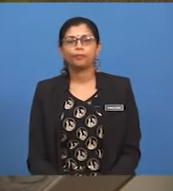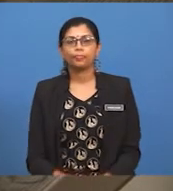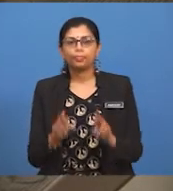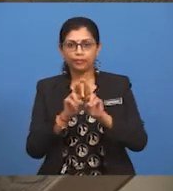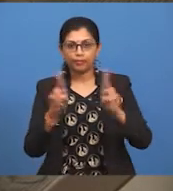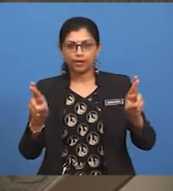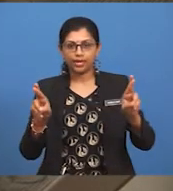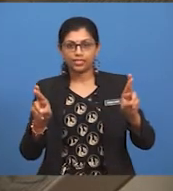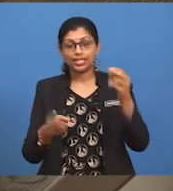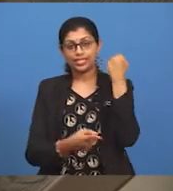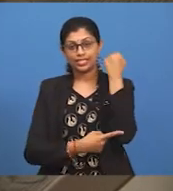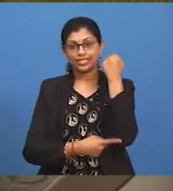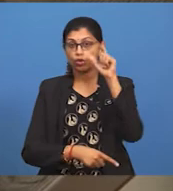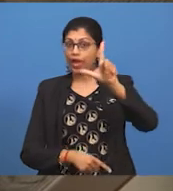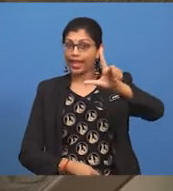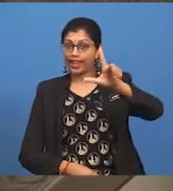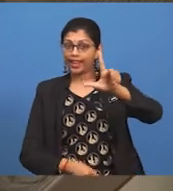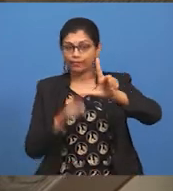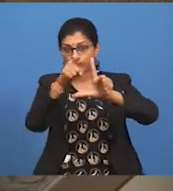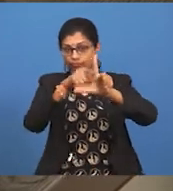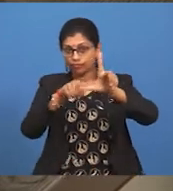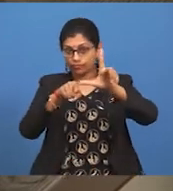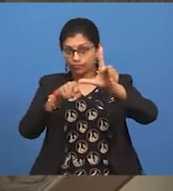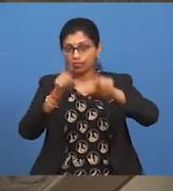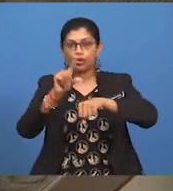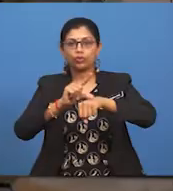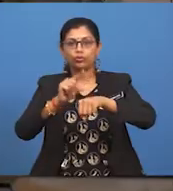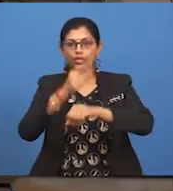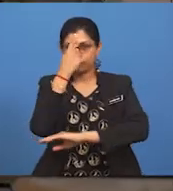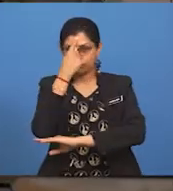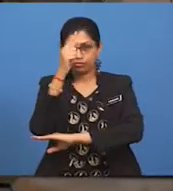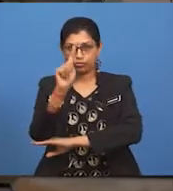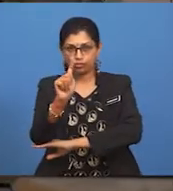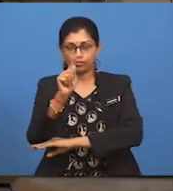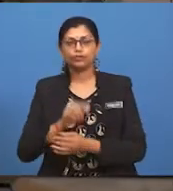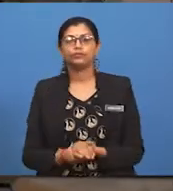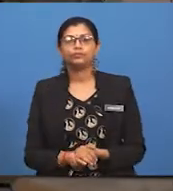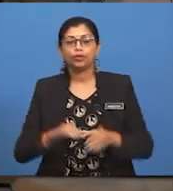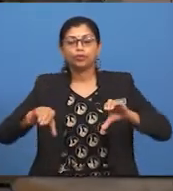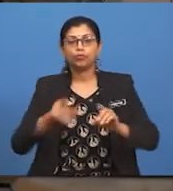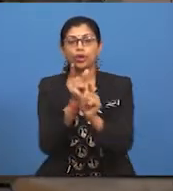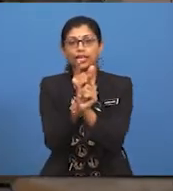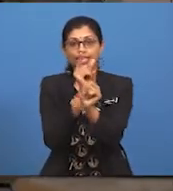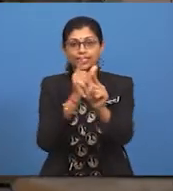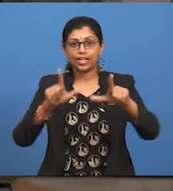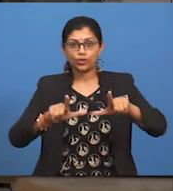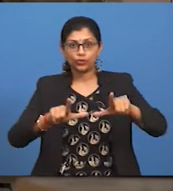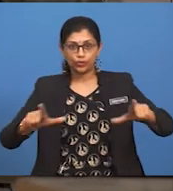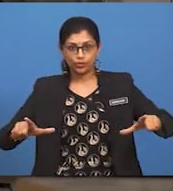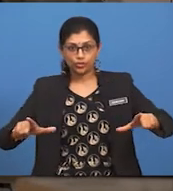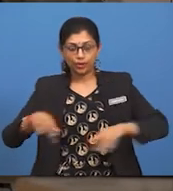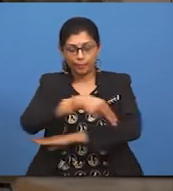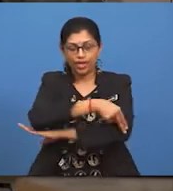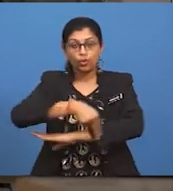sesiku L. Pembaris sesiku L ini digunakan untuk membuat garisan lurus,